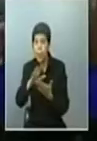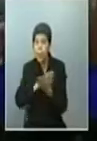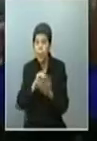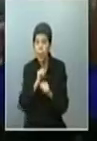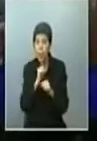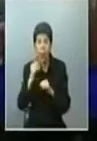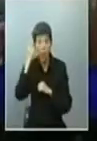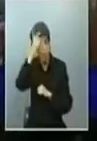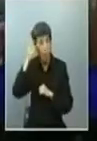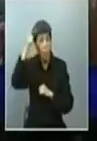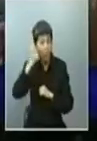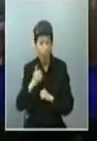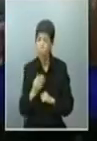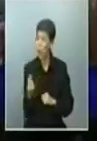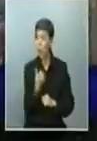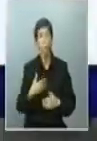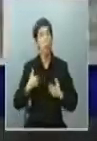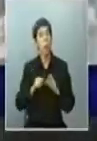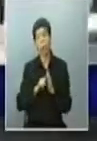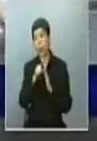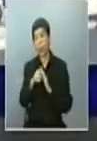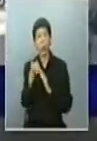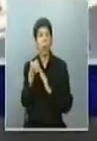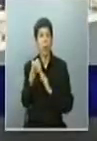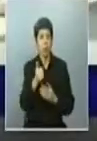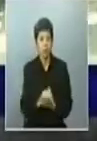มียนมาเนี่ยก็จะมีความสะดวกรวดเร็วมากยิ่งขึ้นนะครับ